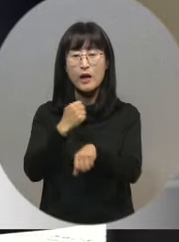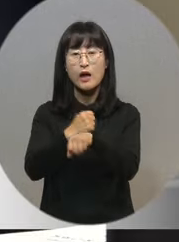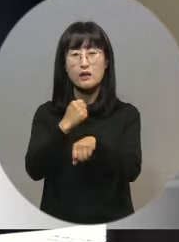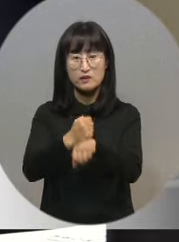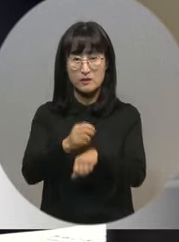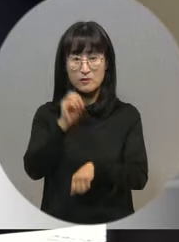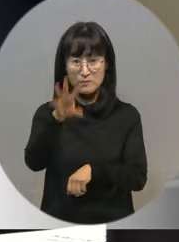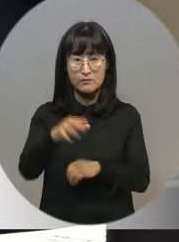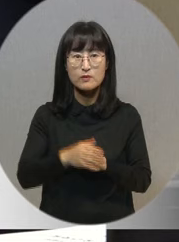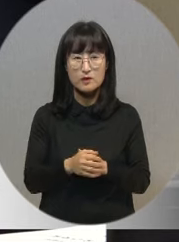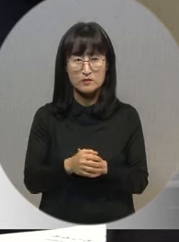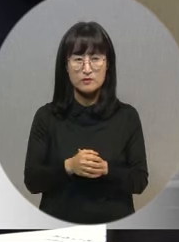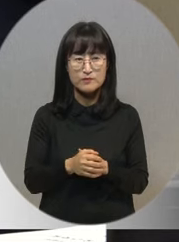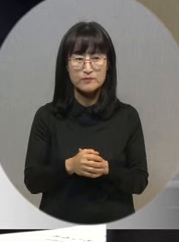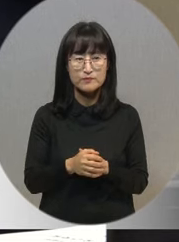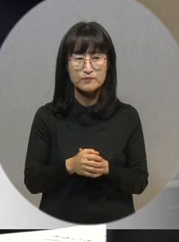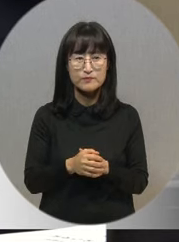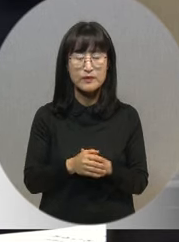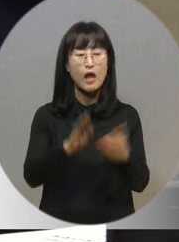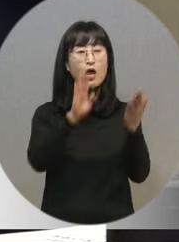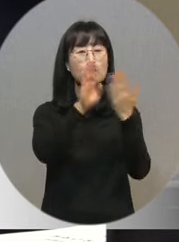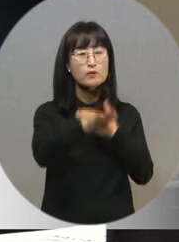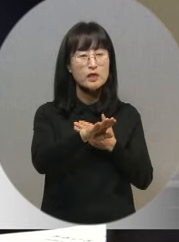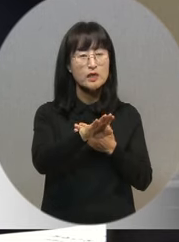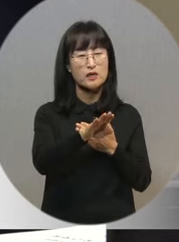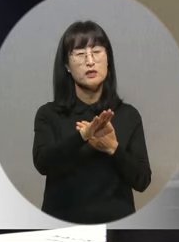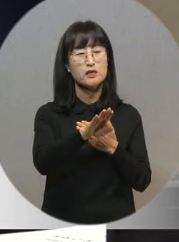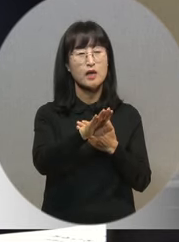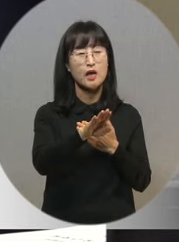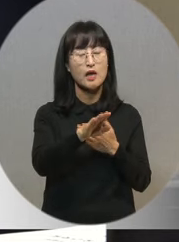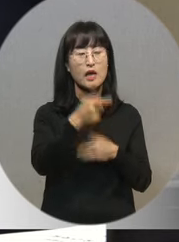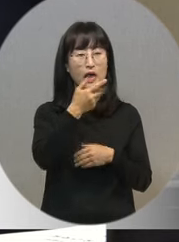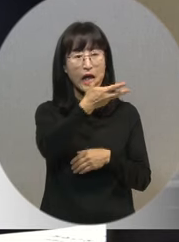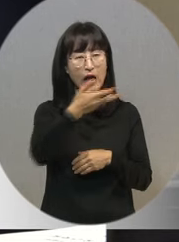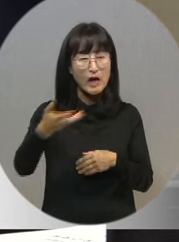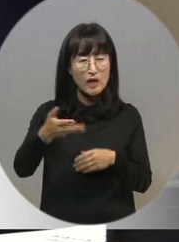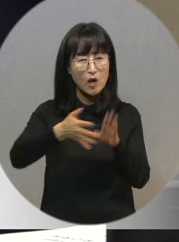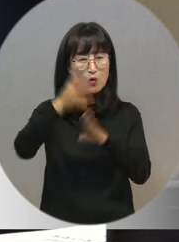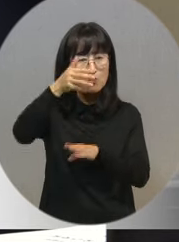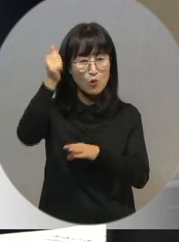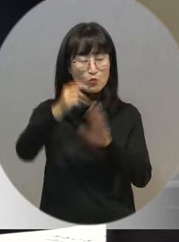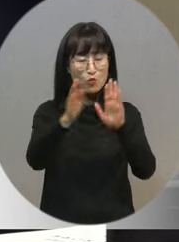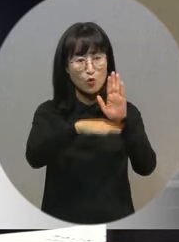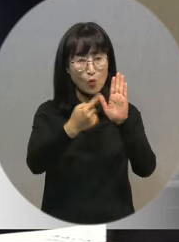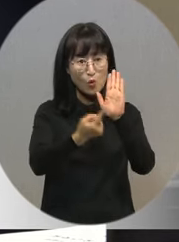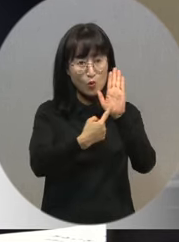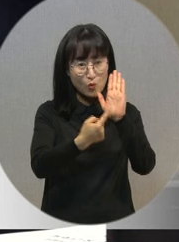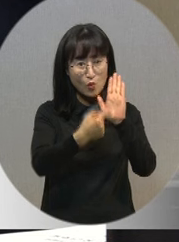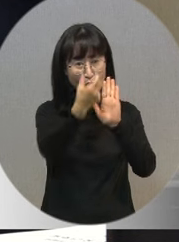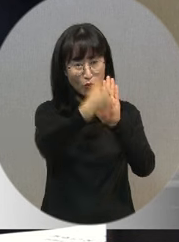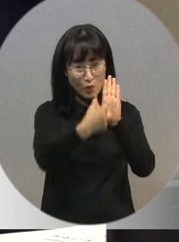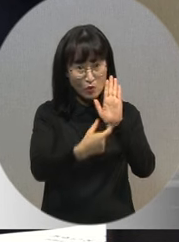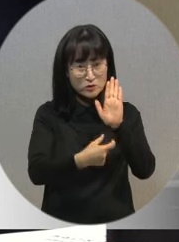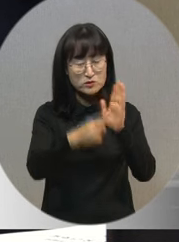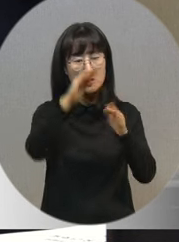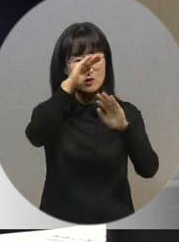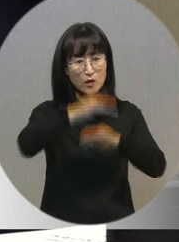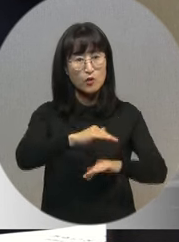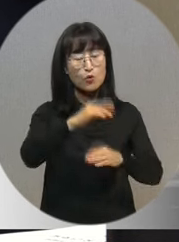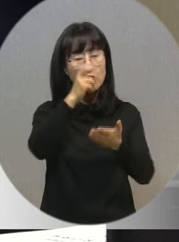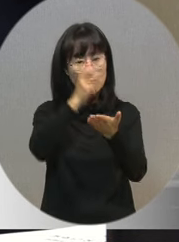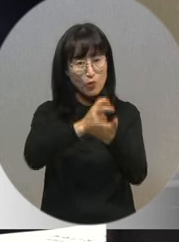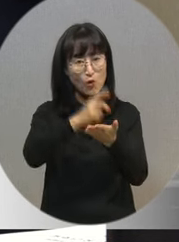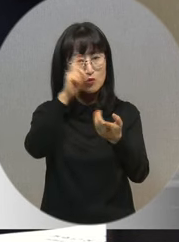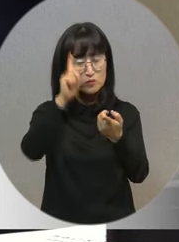그후 미래 한강 본부의 공구에 명시된 공유재산및 무품 관리법 제 22조 2항에 의거하여